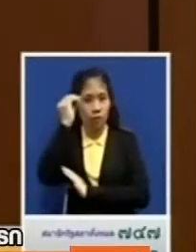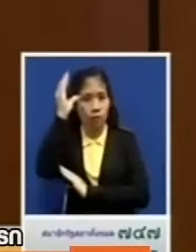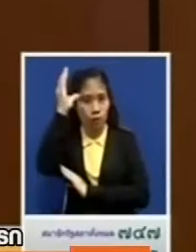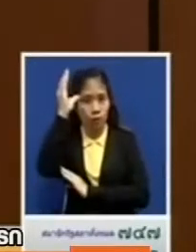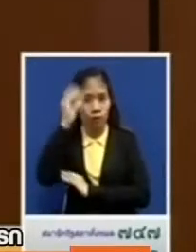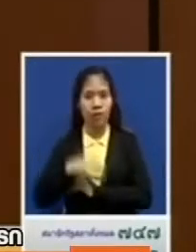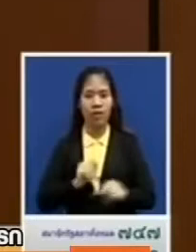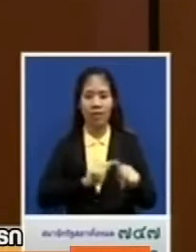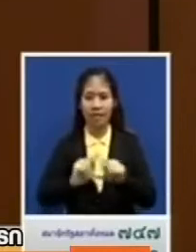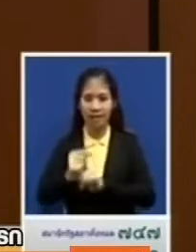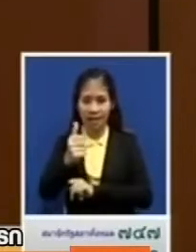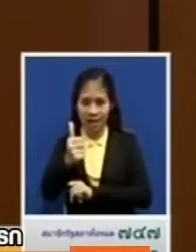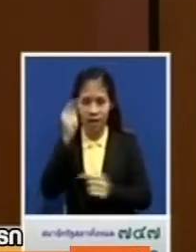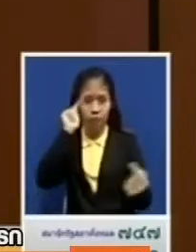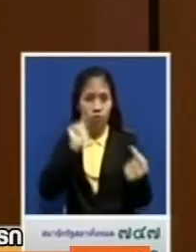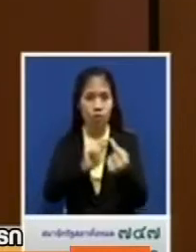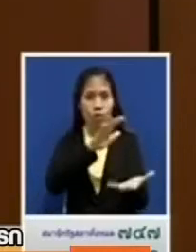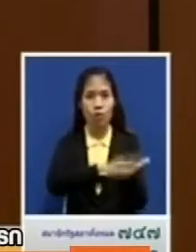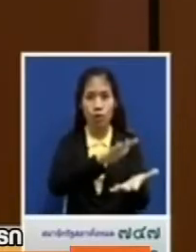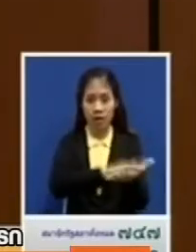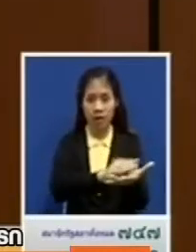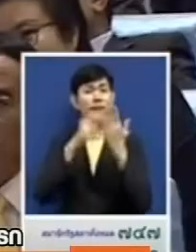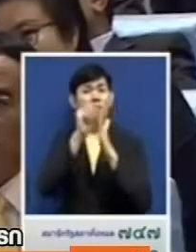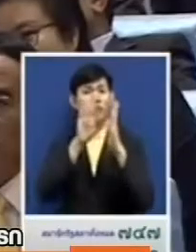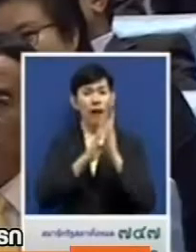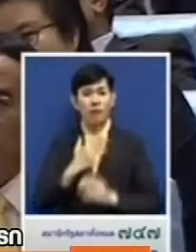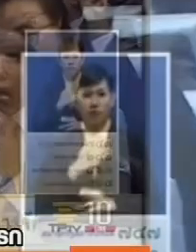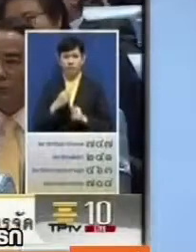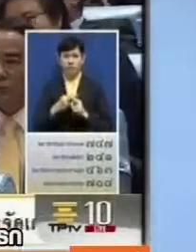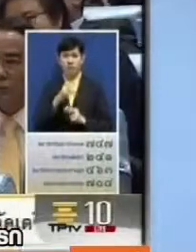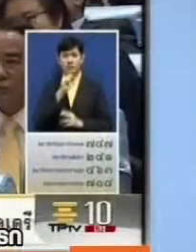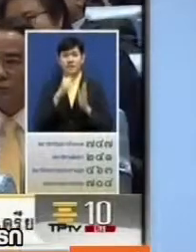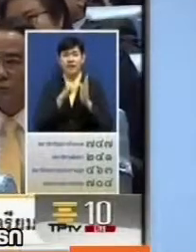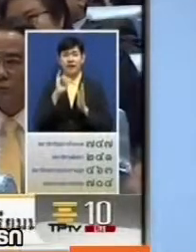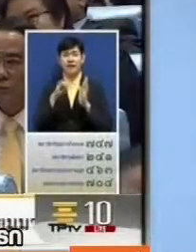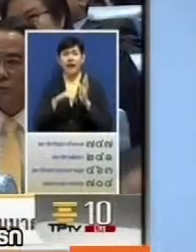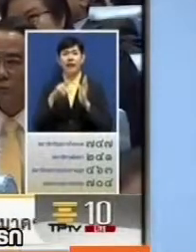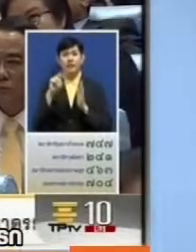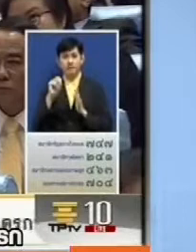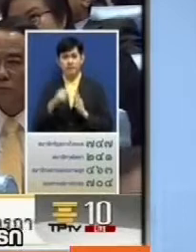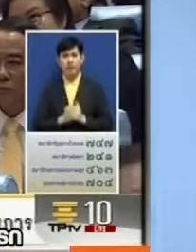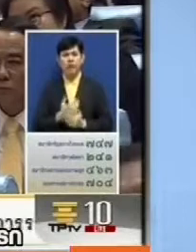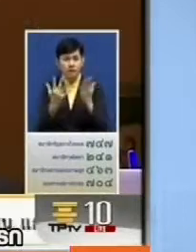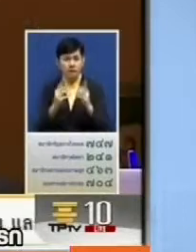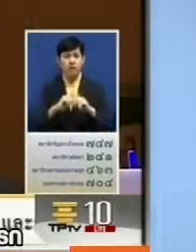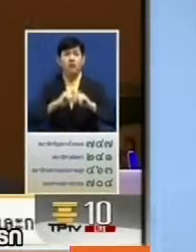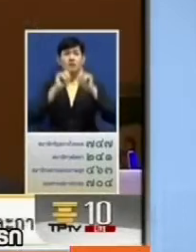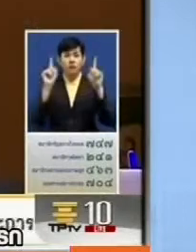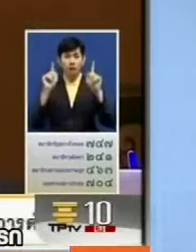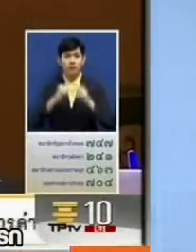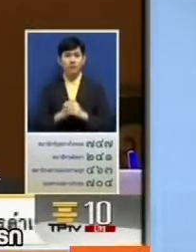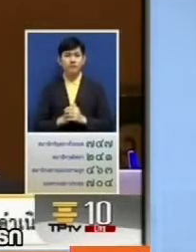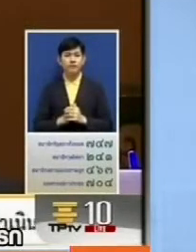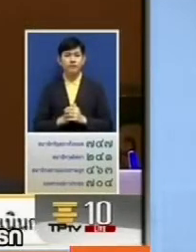ากแปลว่าไม่ค่อยได้ใช้ประโยชน์เท่าไหร ่ แต่ถ้าหากว่าเตรียมการในเรื่องที่ท่านอยากจะมาพูดและได้พูดเอาไว้ว่าจะพูดเนี่ยนะครับอันนั้นเนี่ยท่านเตรียมมาเ